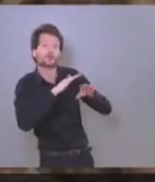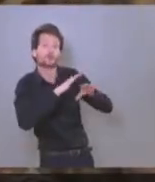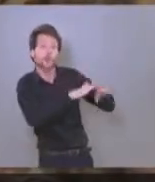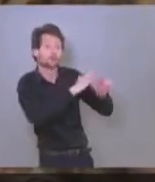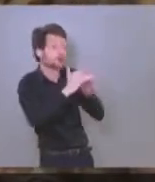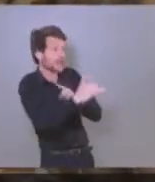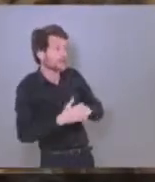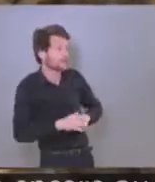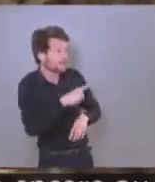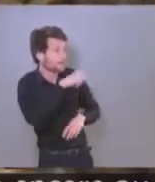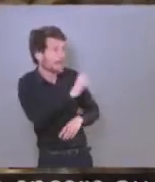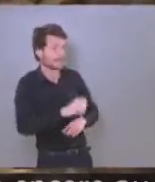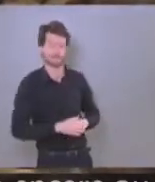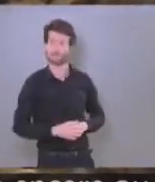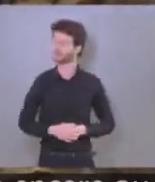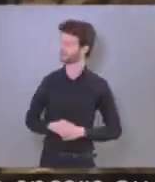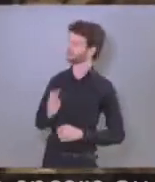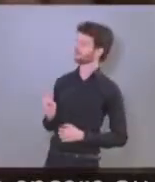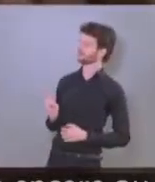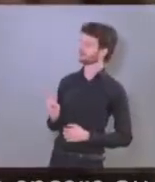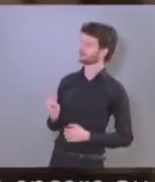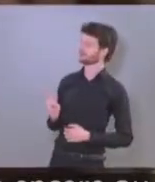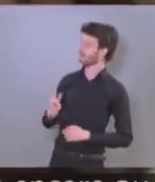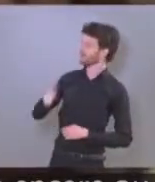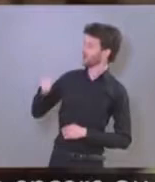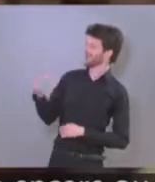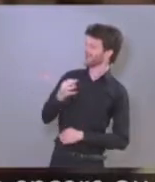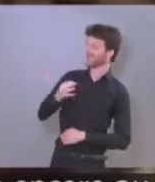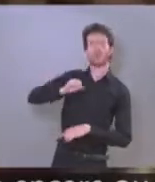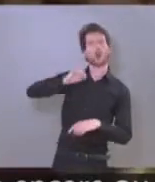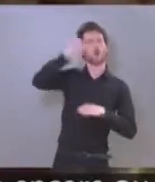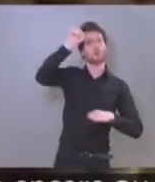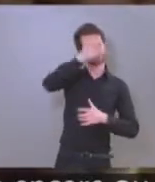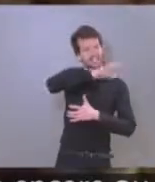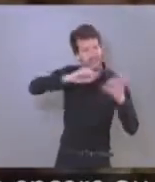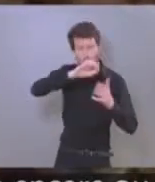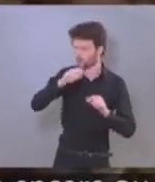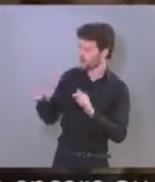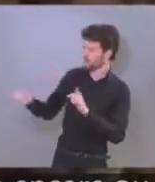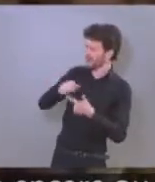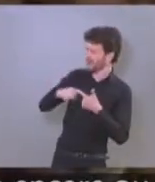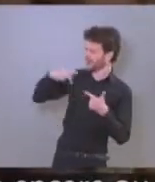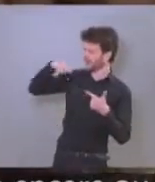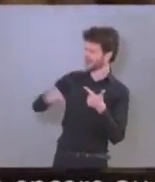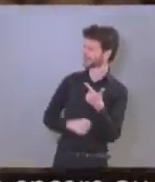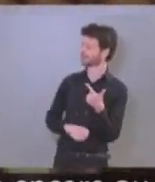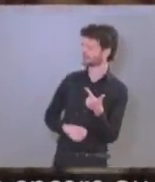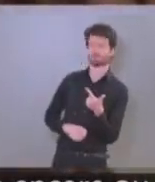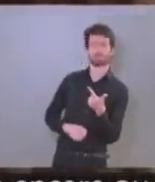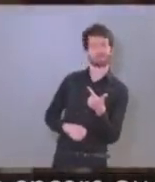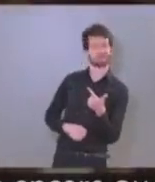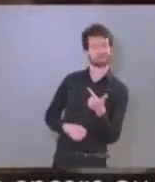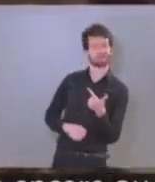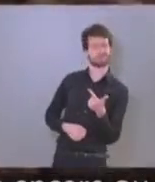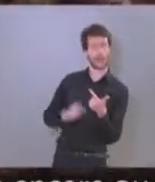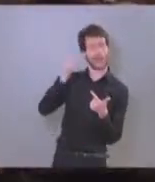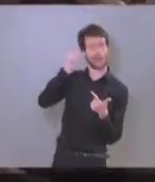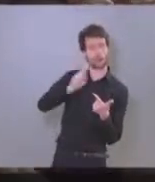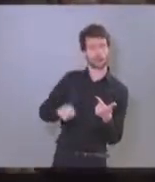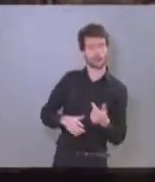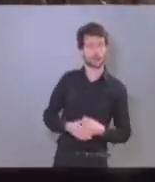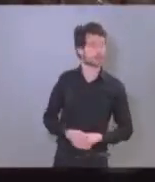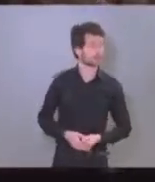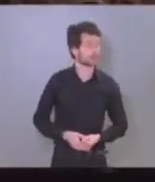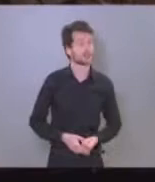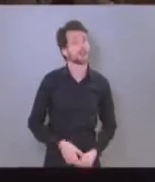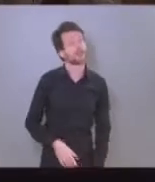Juste après m'avoir traité de communiste révolutionnaire, ça ne colle pas, il y a un problème dans ma biographie. Oui, en effet, je vais dire à